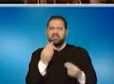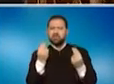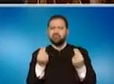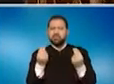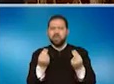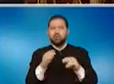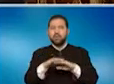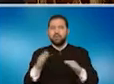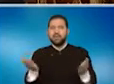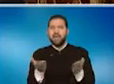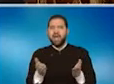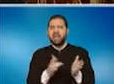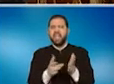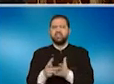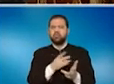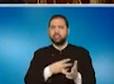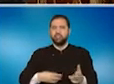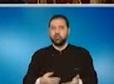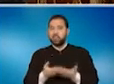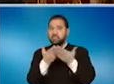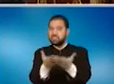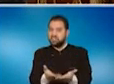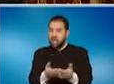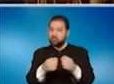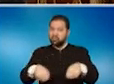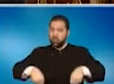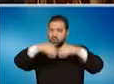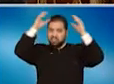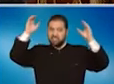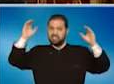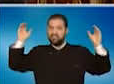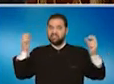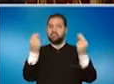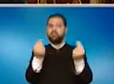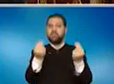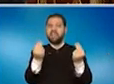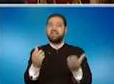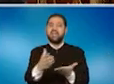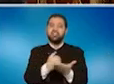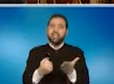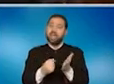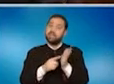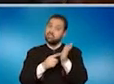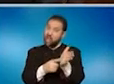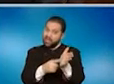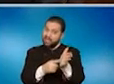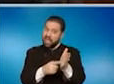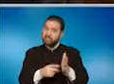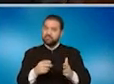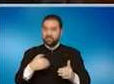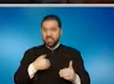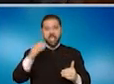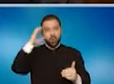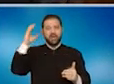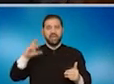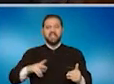mai bun pe care și Hristos îl dă și toți sfinții îl dau. Bunătate câștigată și arătată. Cred că este